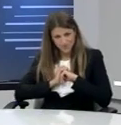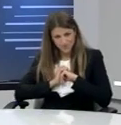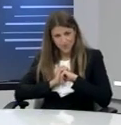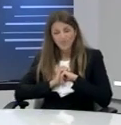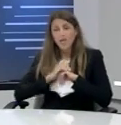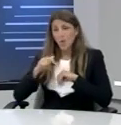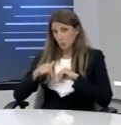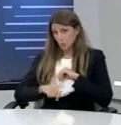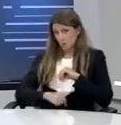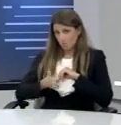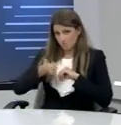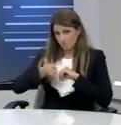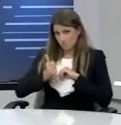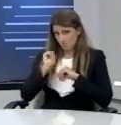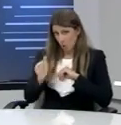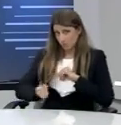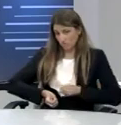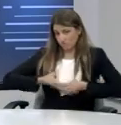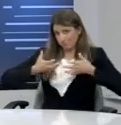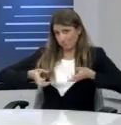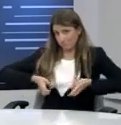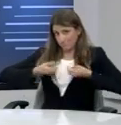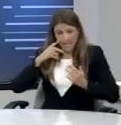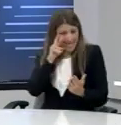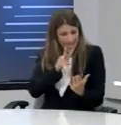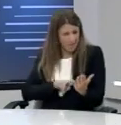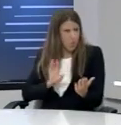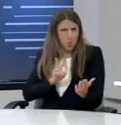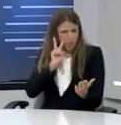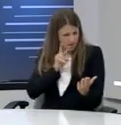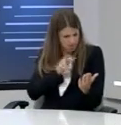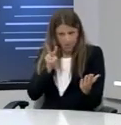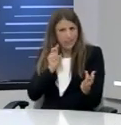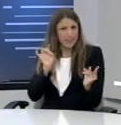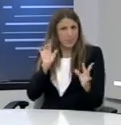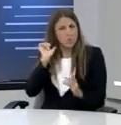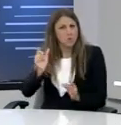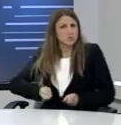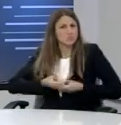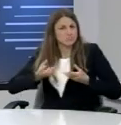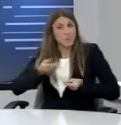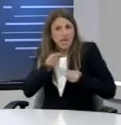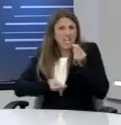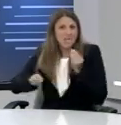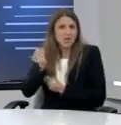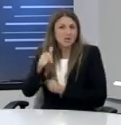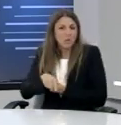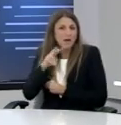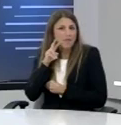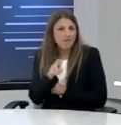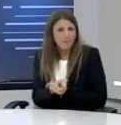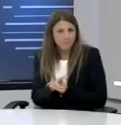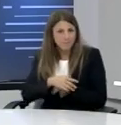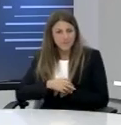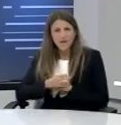ακραία λογική. Ότι δεν είναι, λέει, ακροδεξιός λαϊκισμός να σας λέμε ότι τα